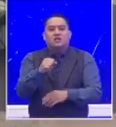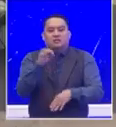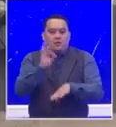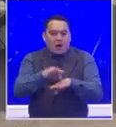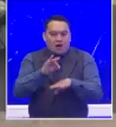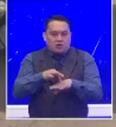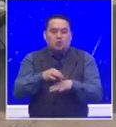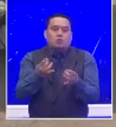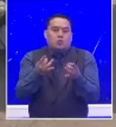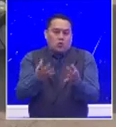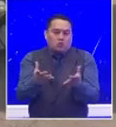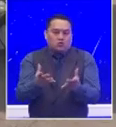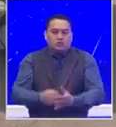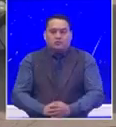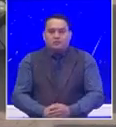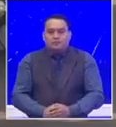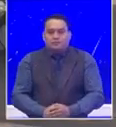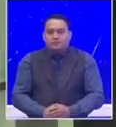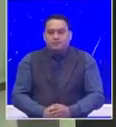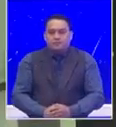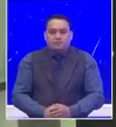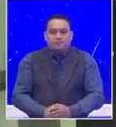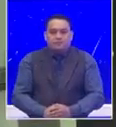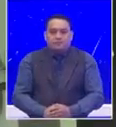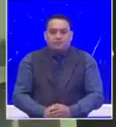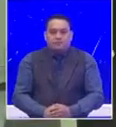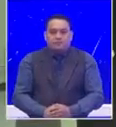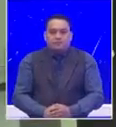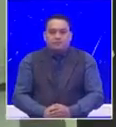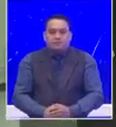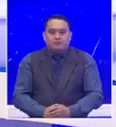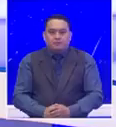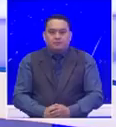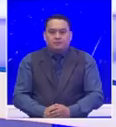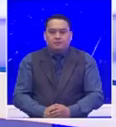станет значительно проще. Ануар Амангельдинов, Нуржан Муканов, телеканал ЖТСУ.